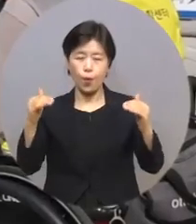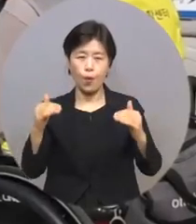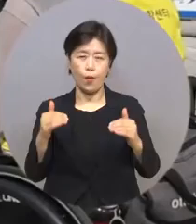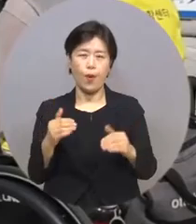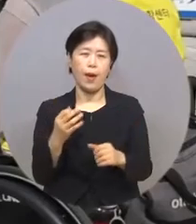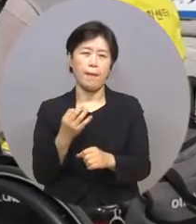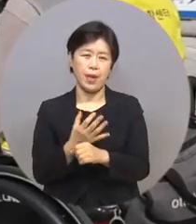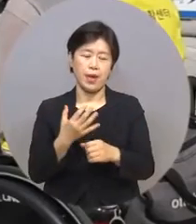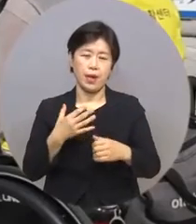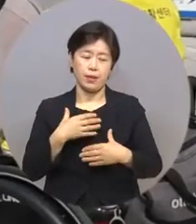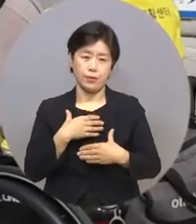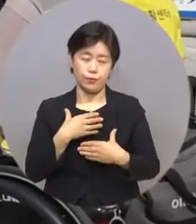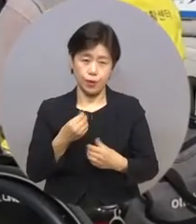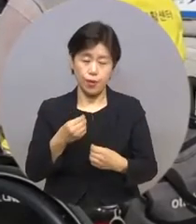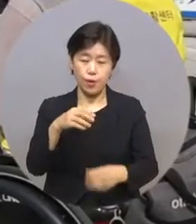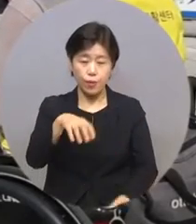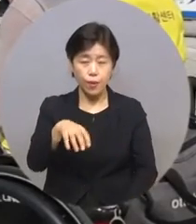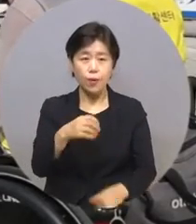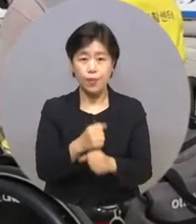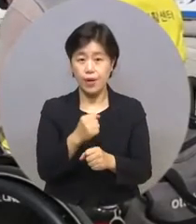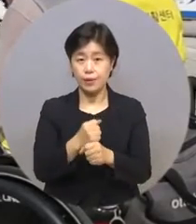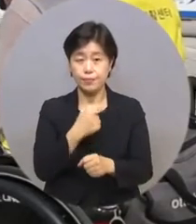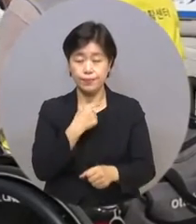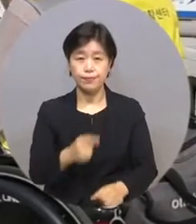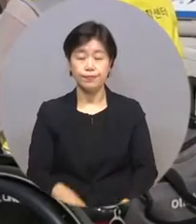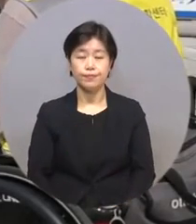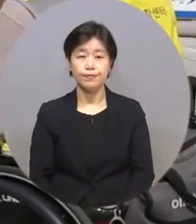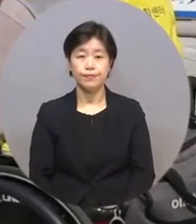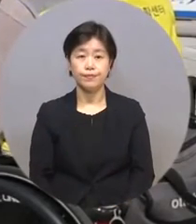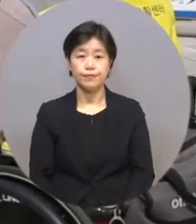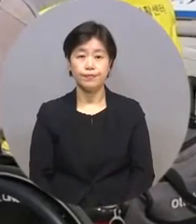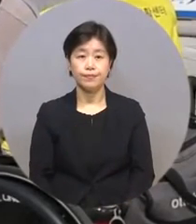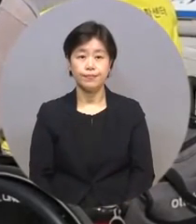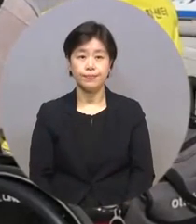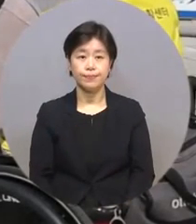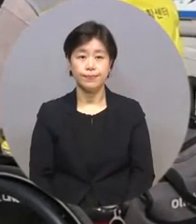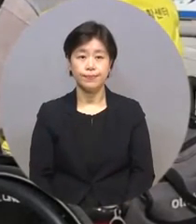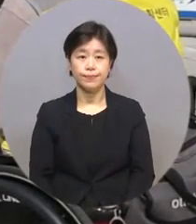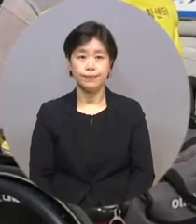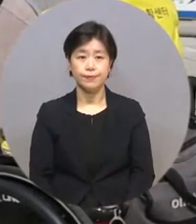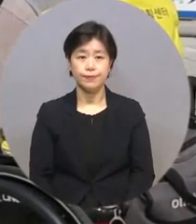있는 공간 마련에 힘쓰고 있습니다. 복지TV 뉴스 김정현입니다.